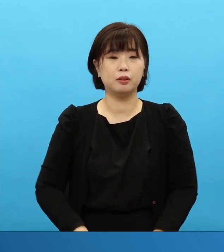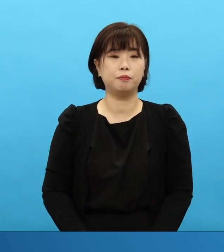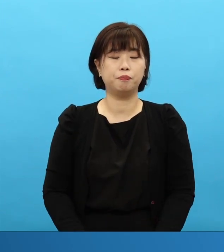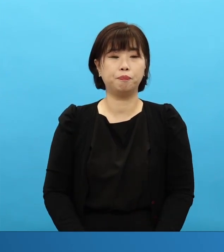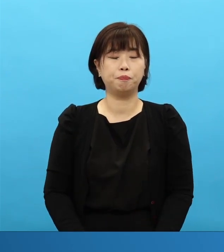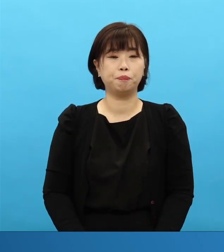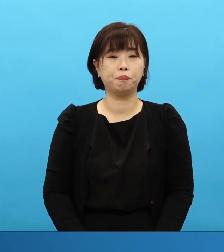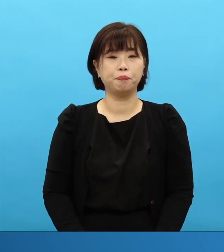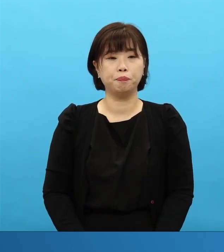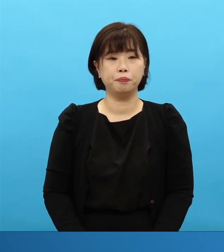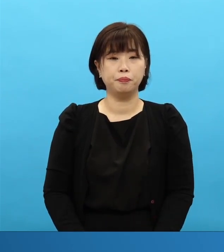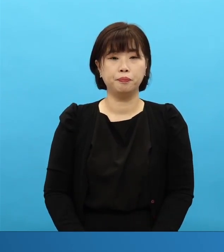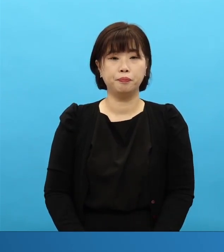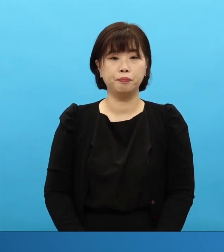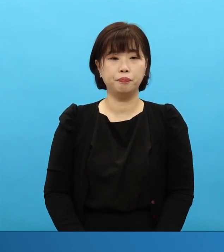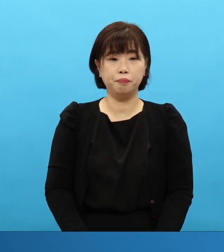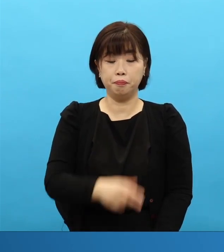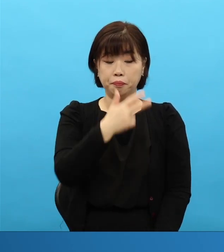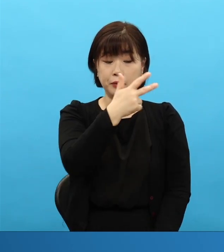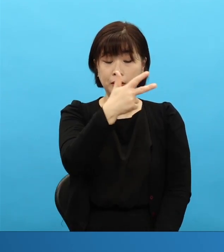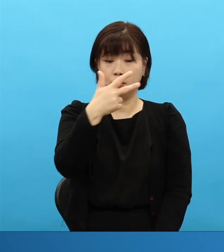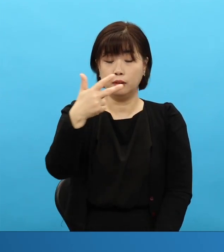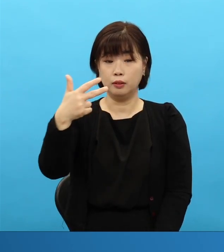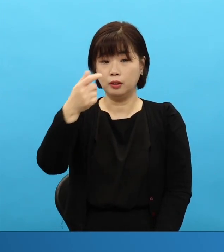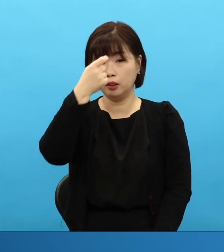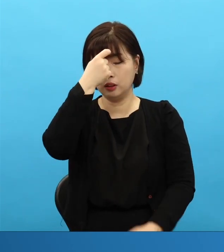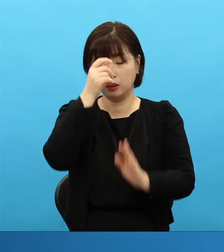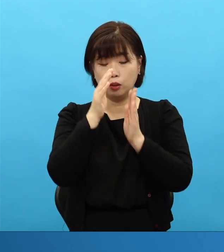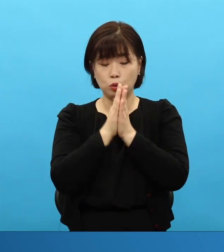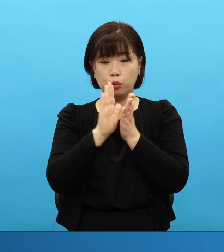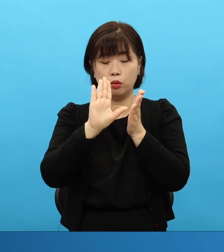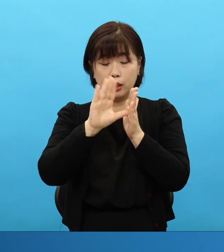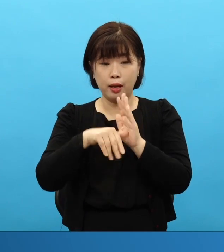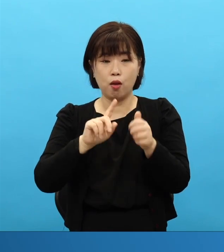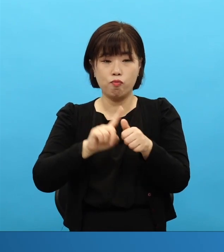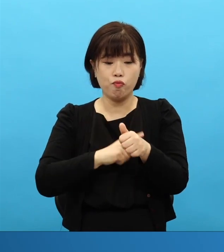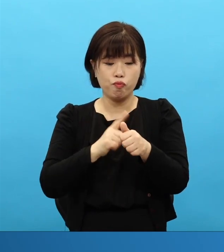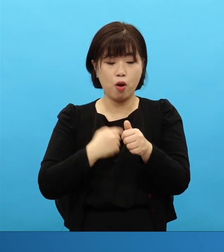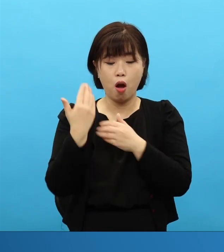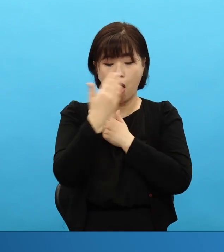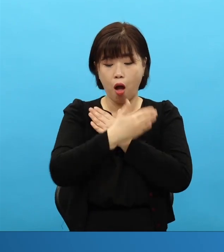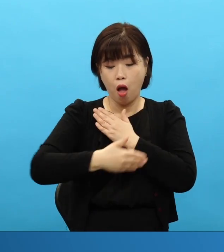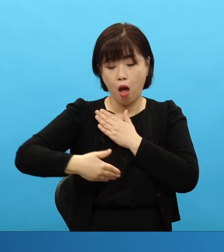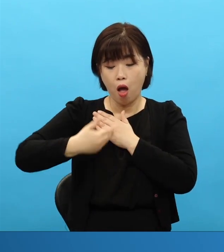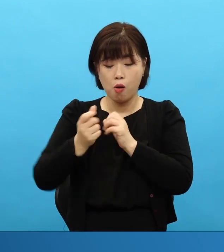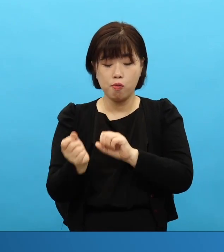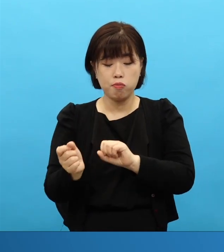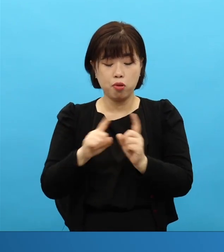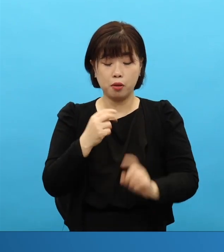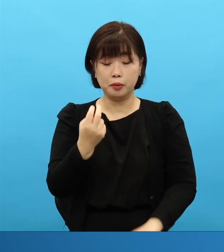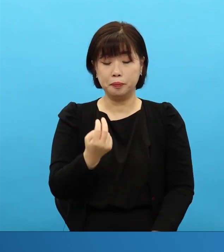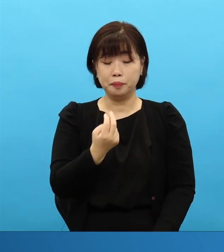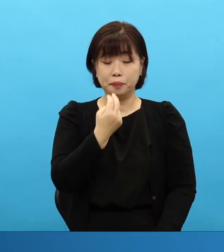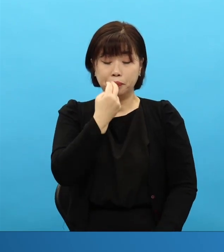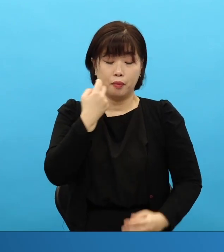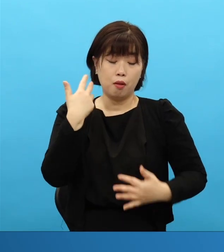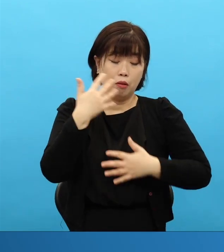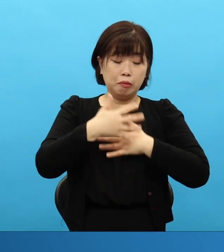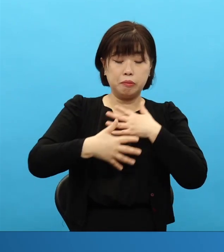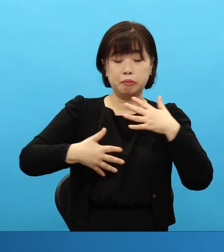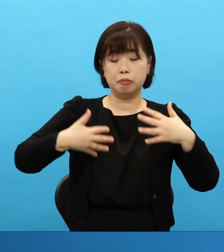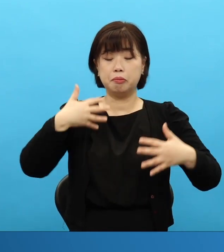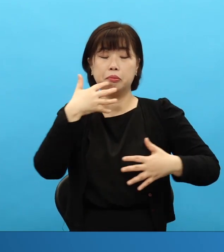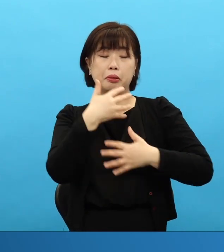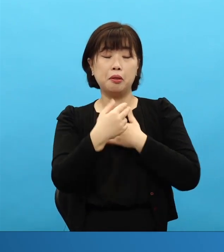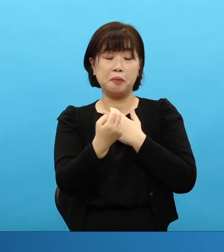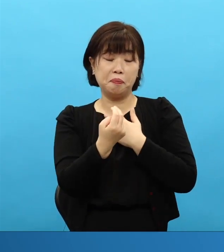여러분 건강도 얻어야 되니까 자꾸 이렇게 건강할 수 있는 호흡 집중하면서 계속 기도해라. And when you enjoy in prayer,